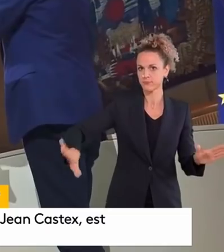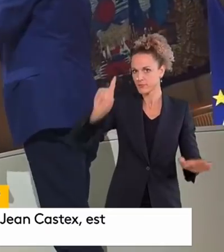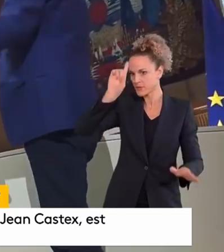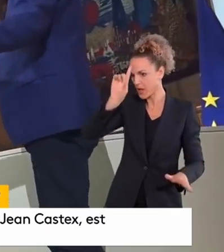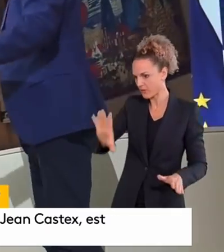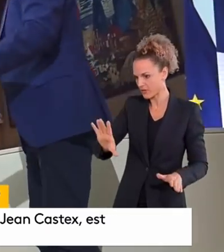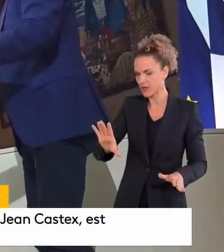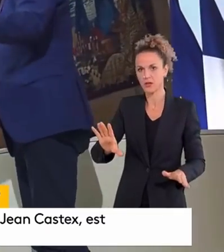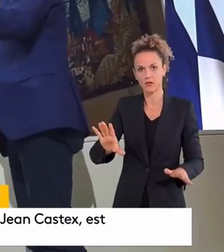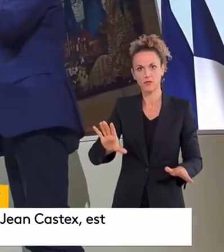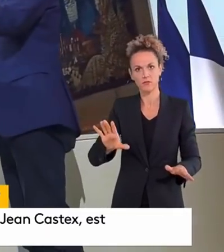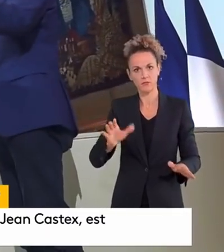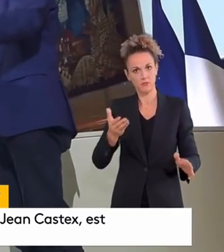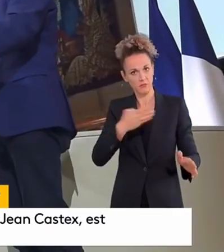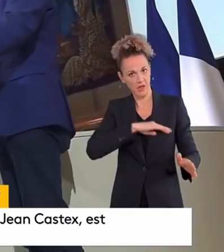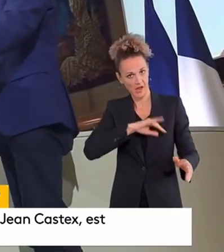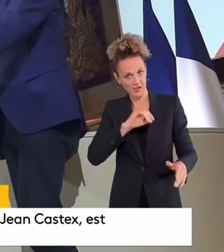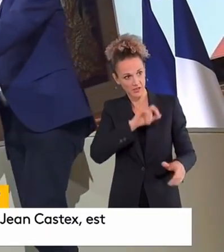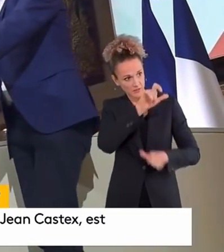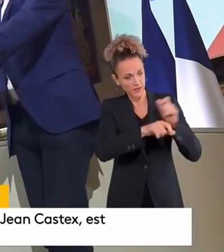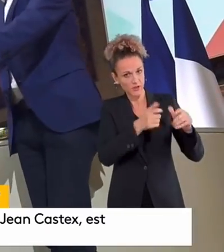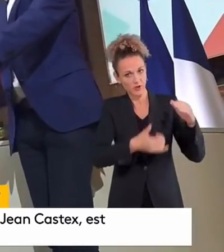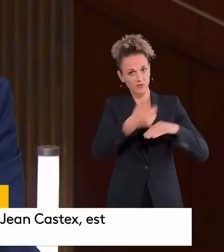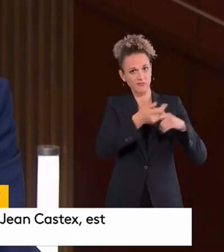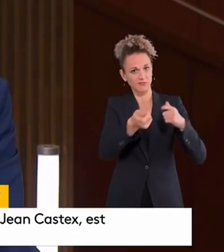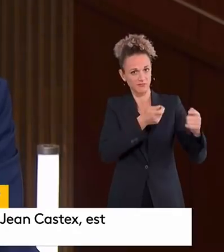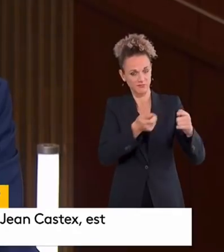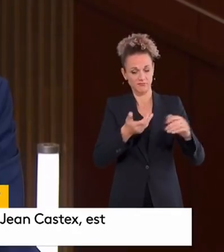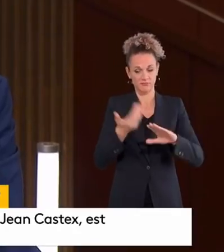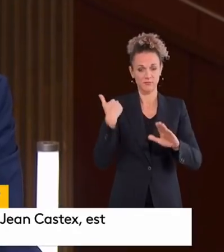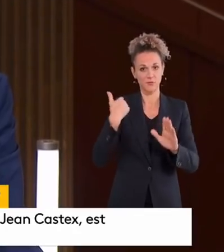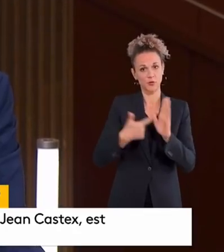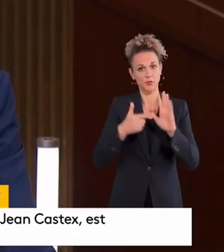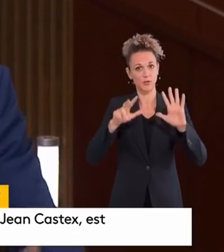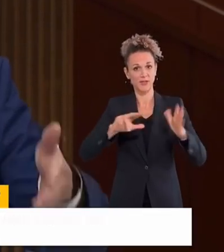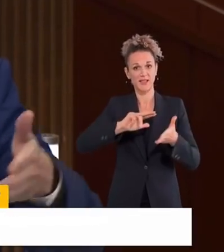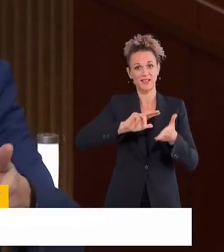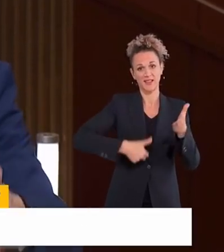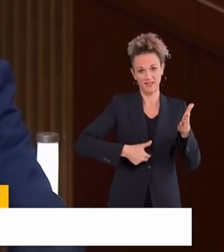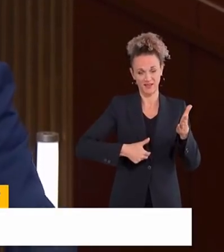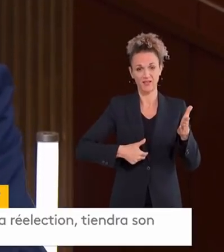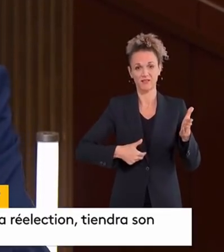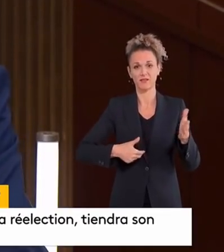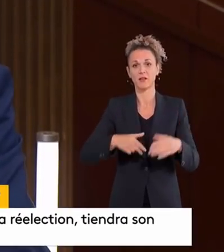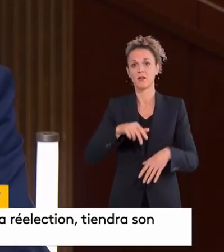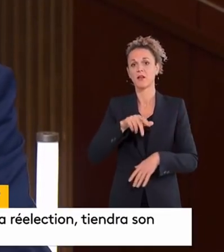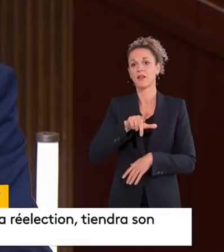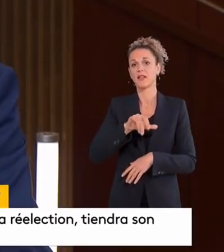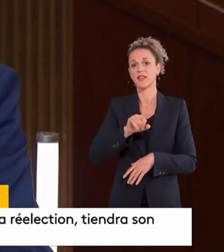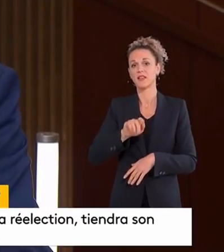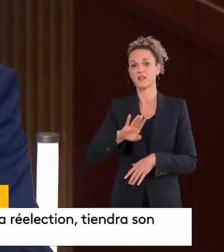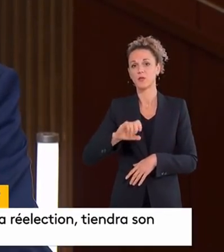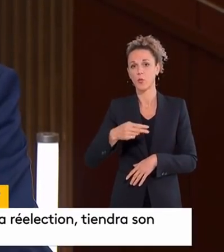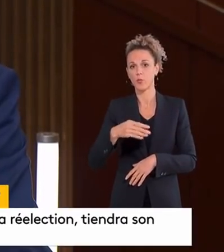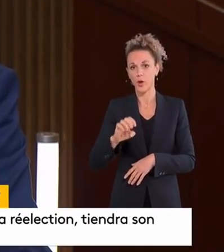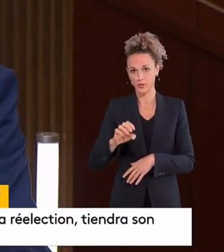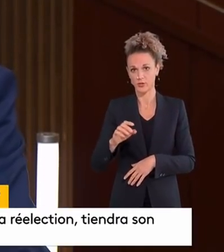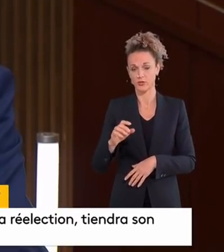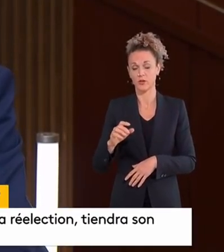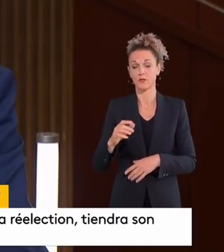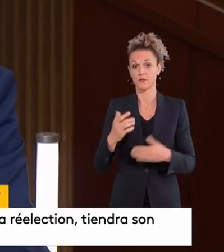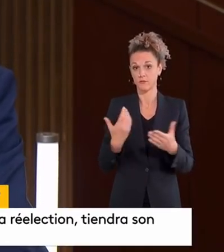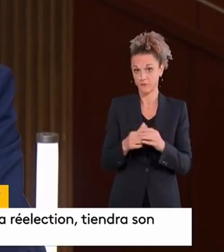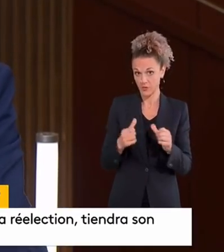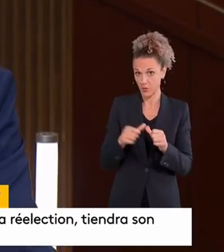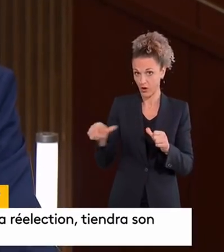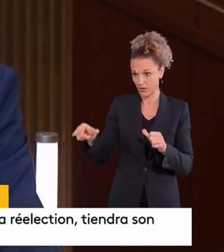ensuite dirigé le pays, notamment à travers le traité de Lisbonne en 2008 qui a introduit par les fenêtres ce que les Français avaient jeté